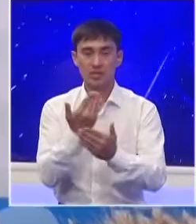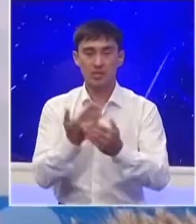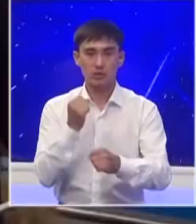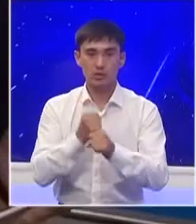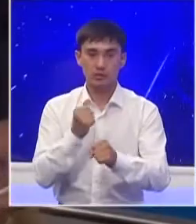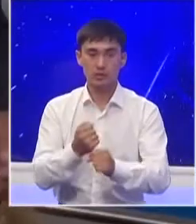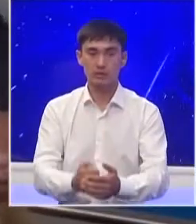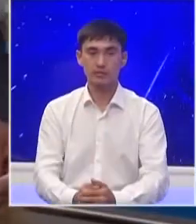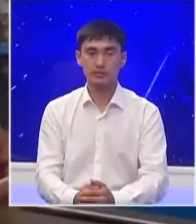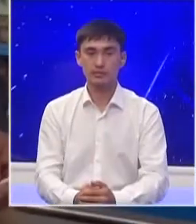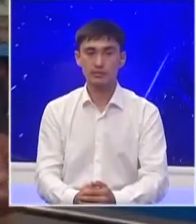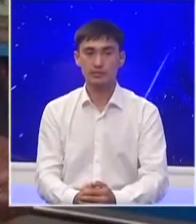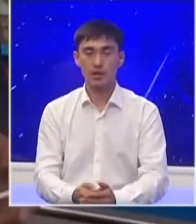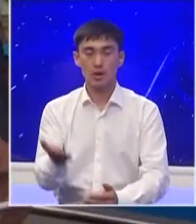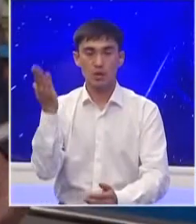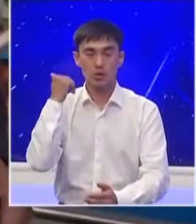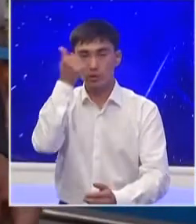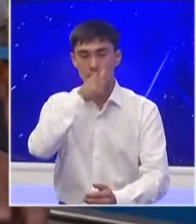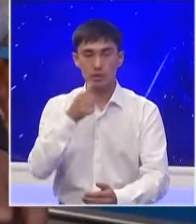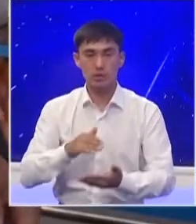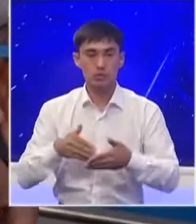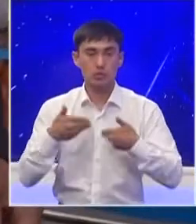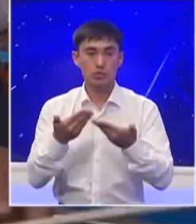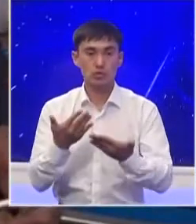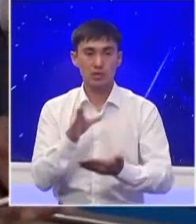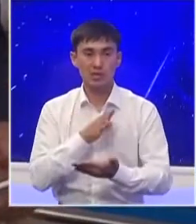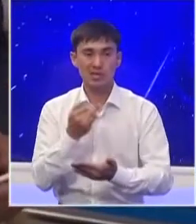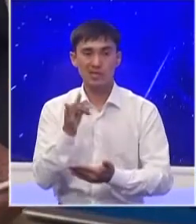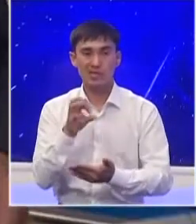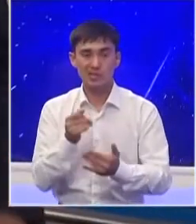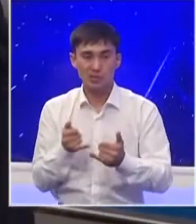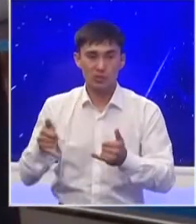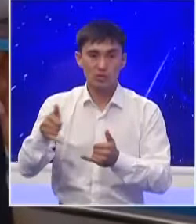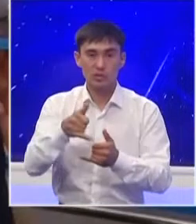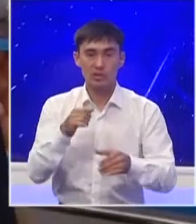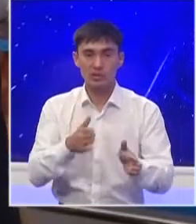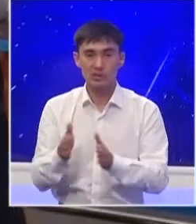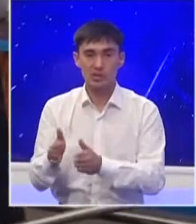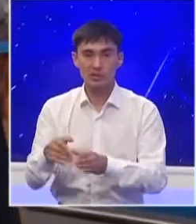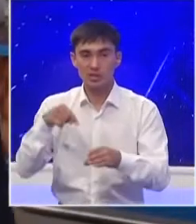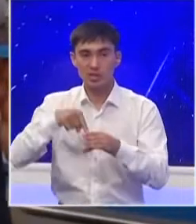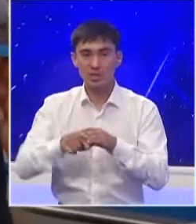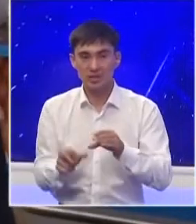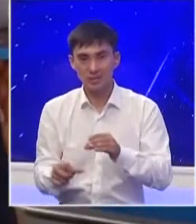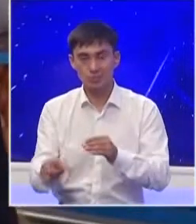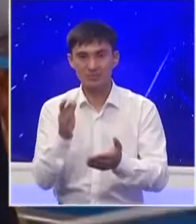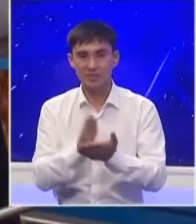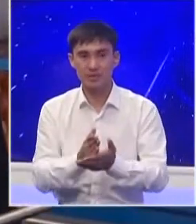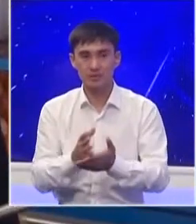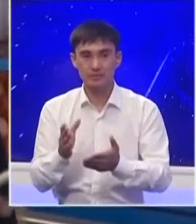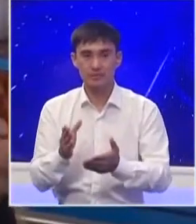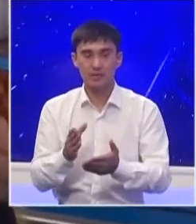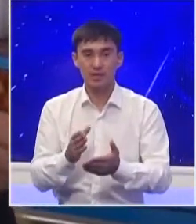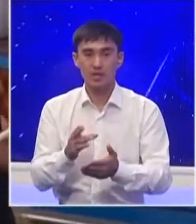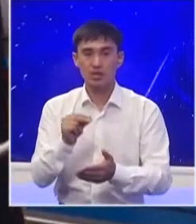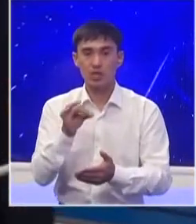үстінде. Өткен жылы ұсыныс бердікті, мына ирригационный системаның ішкі каналдарымыз бар. Малыш деген,